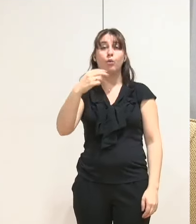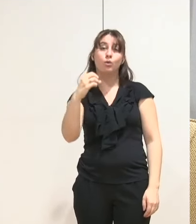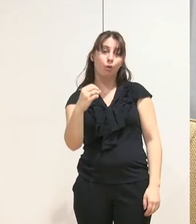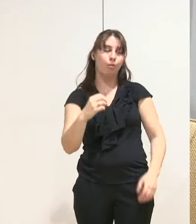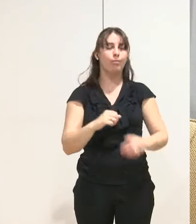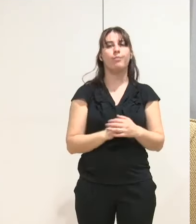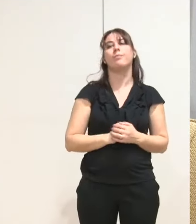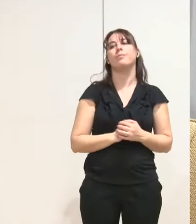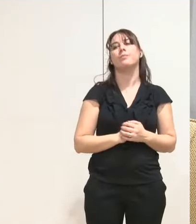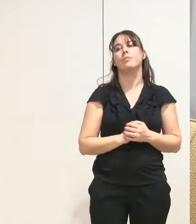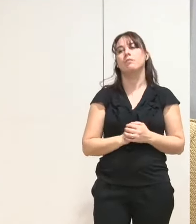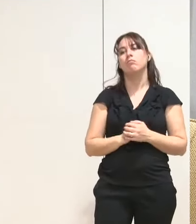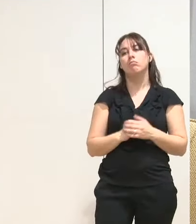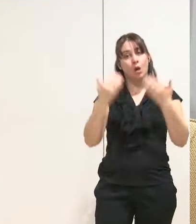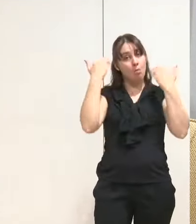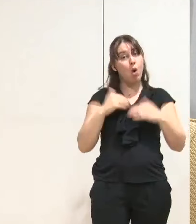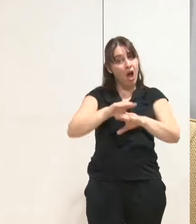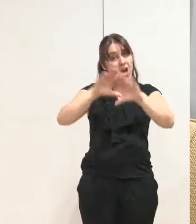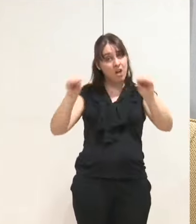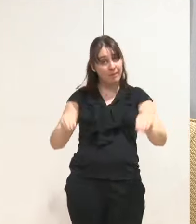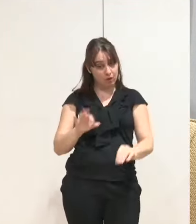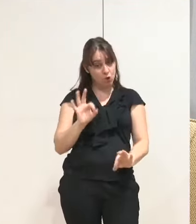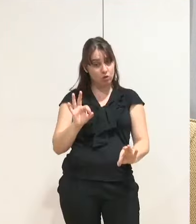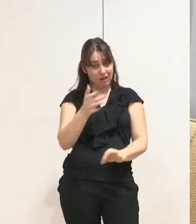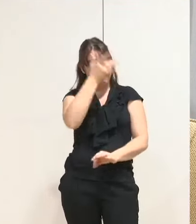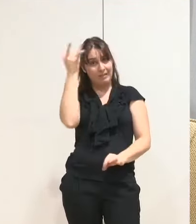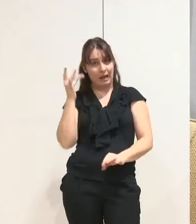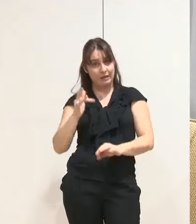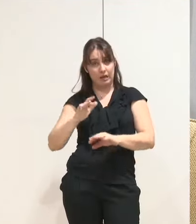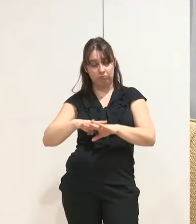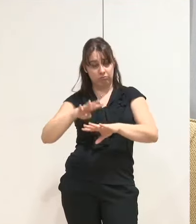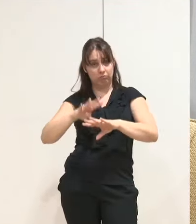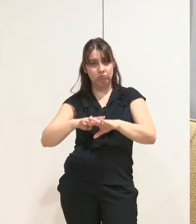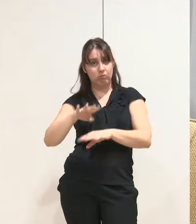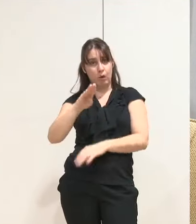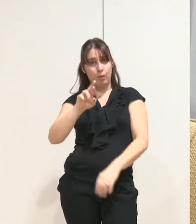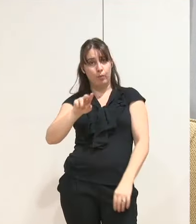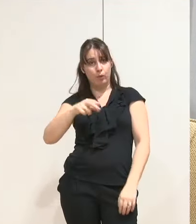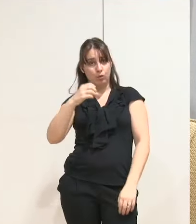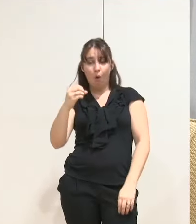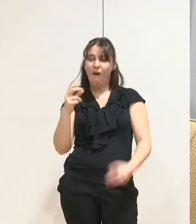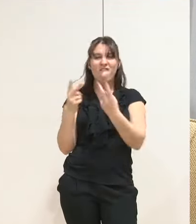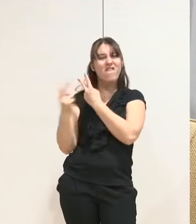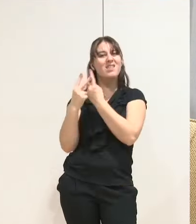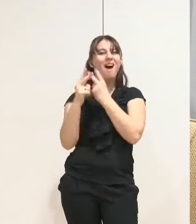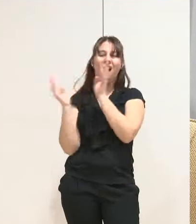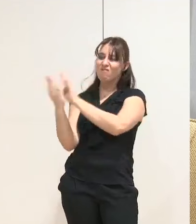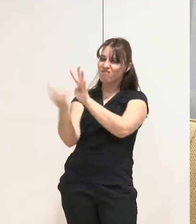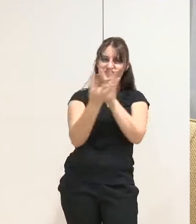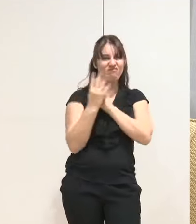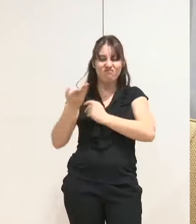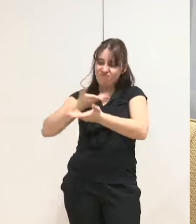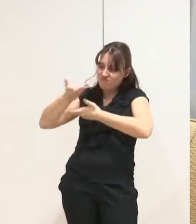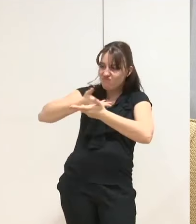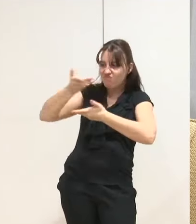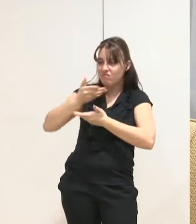Saint-Bruno moi j'y habite au quartier Saint-Bruno justement et je peux vous certifier en discutant avec les voisins en le voyant régulièrement que il s'agit pas